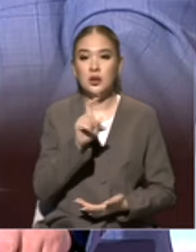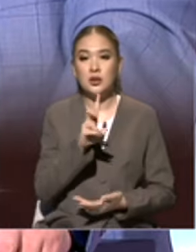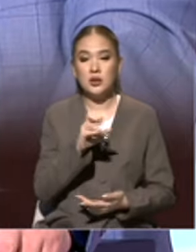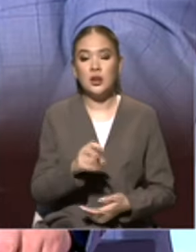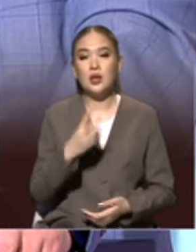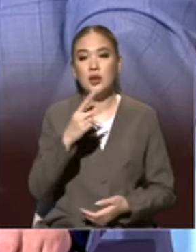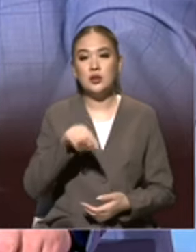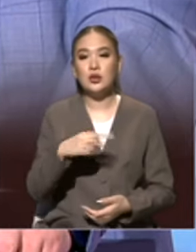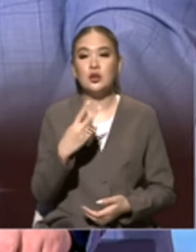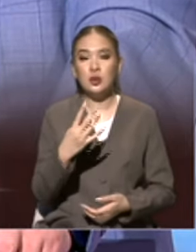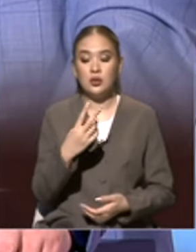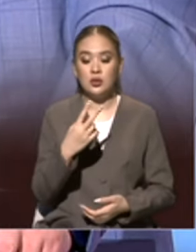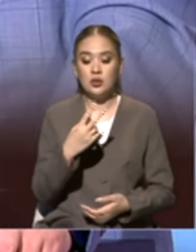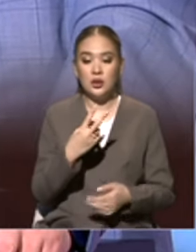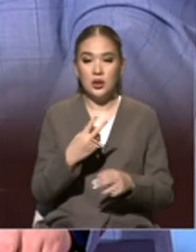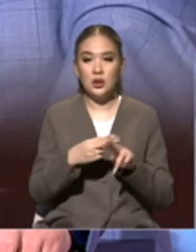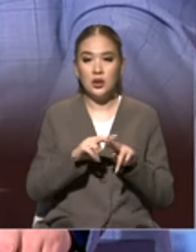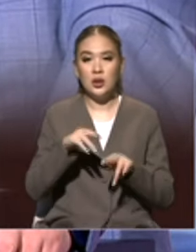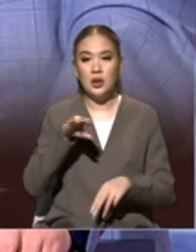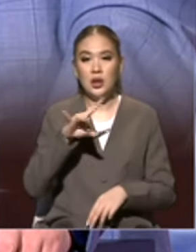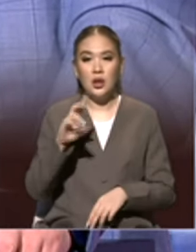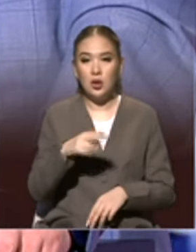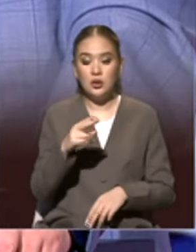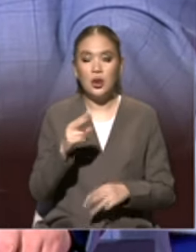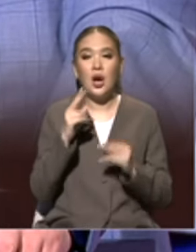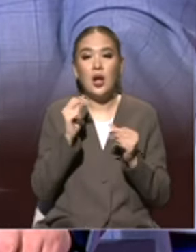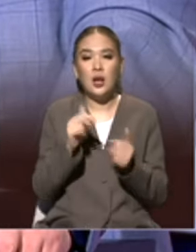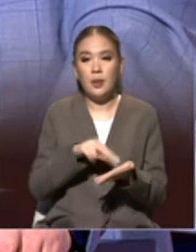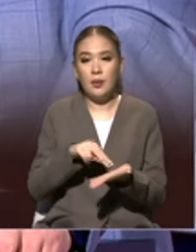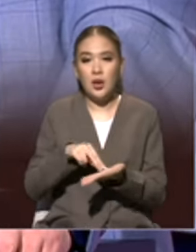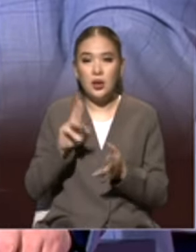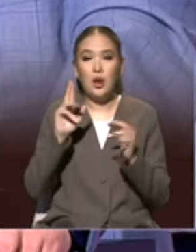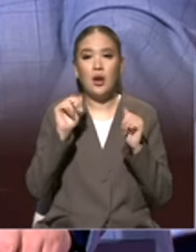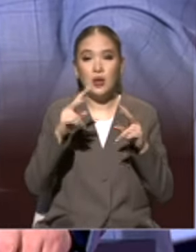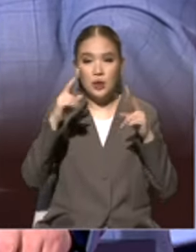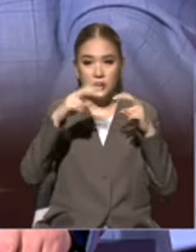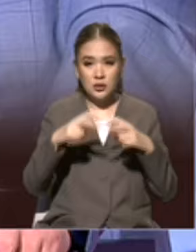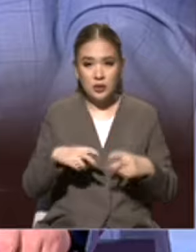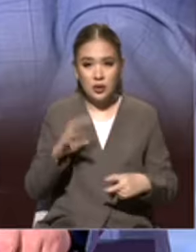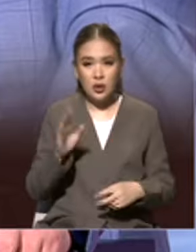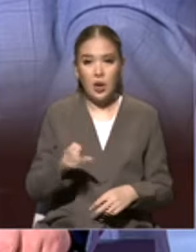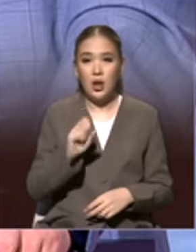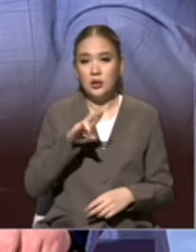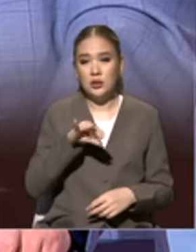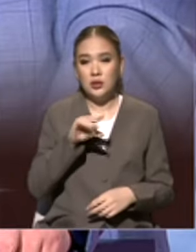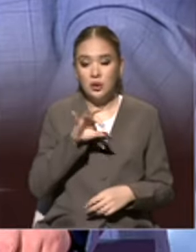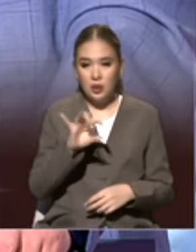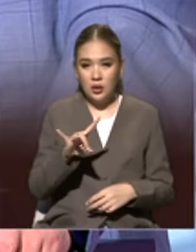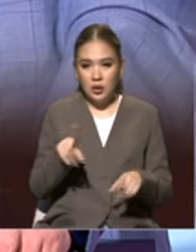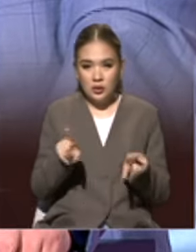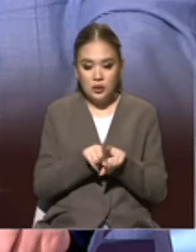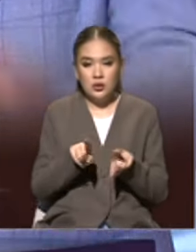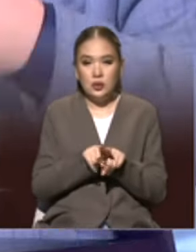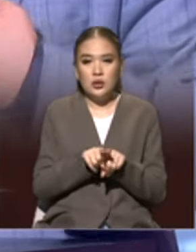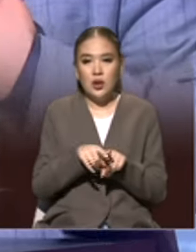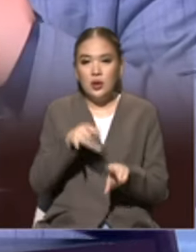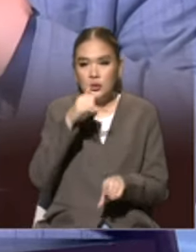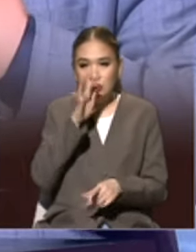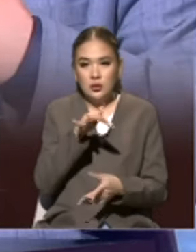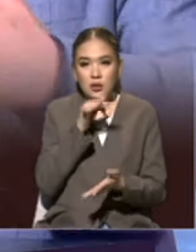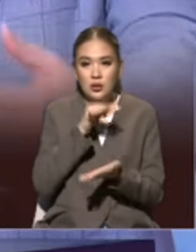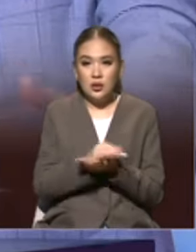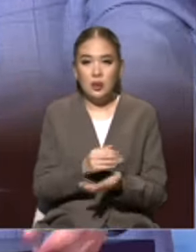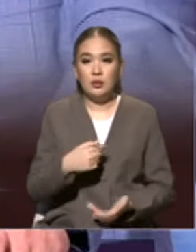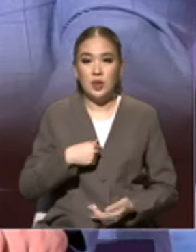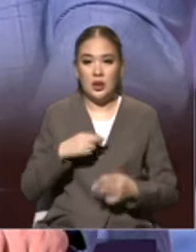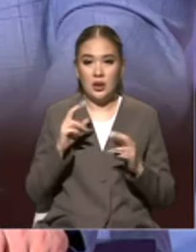аударылып айналып жатқан. Ал енді ол қалай бағаланады, қалай қадағаланады? Антикордың өзін тісі батпай қалып отыр көбінесе Самұрық қазынаға. Сондықтан да мен